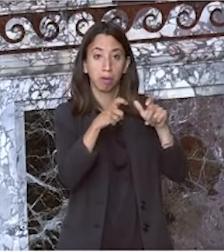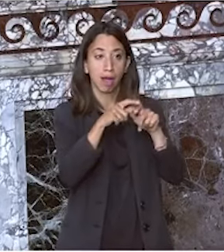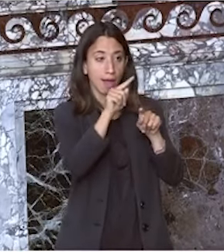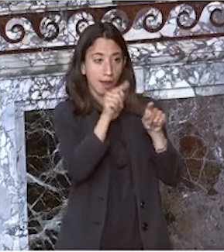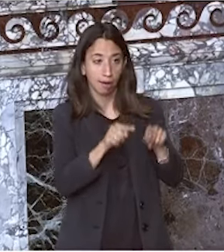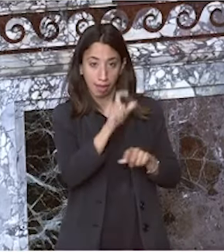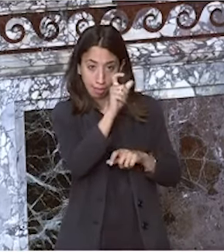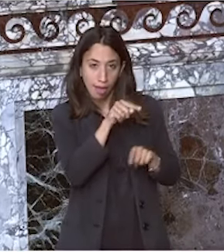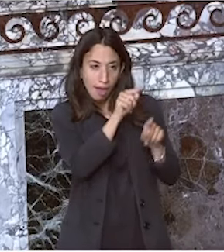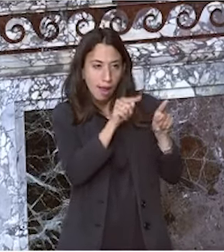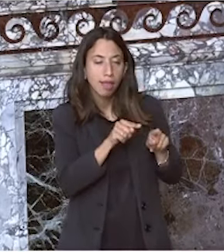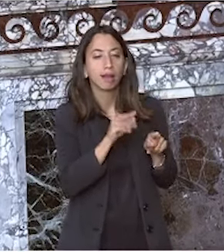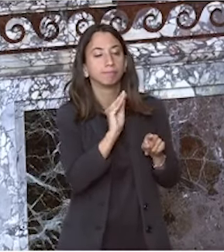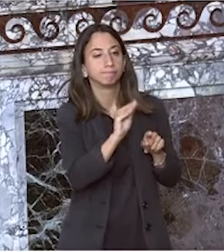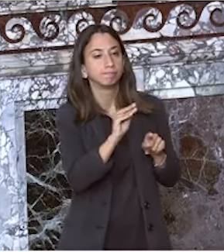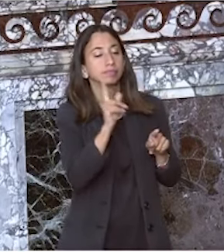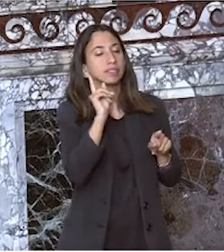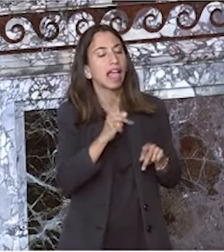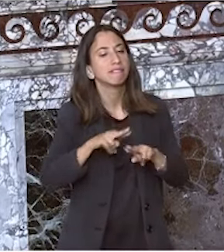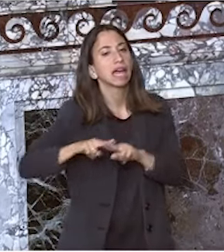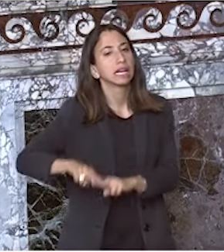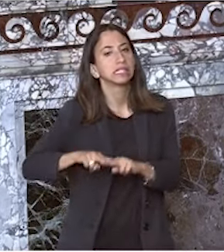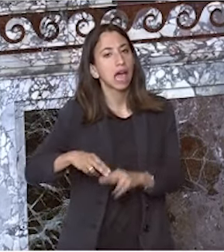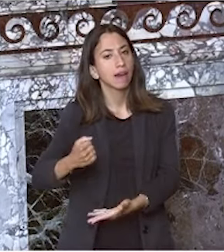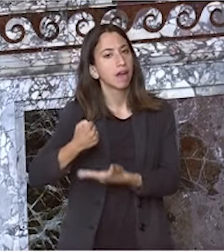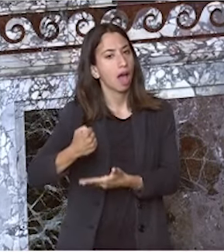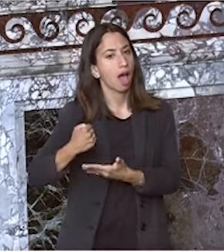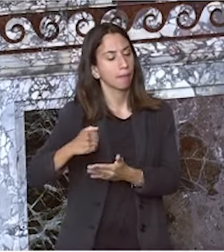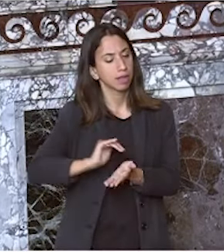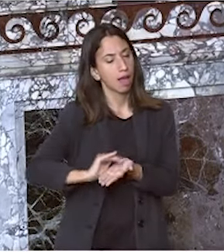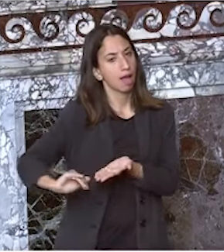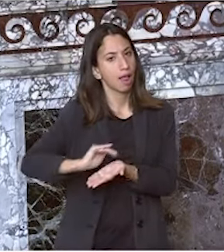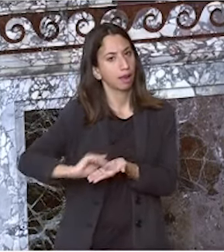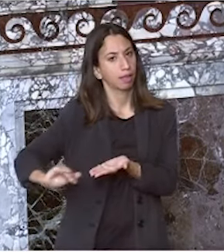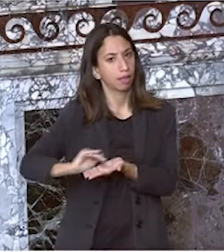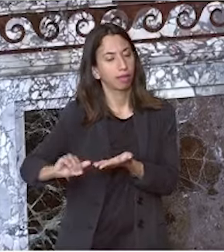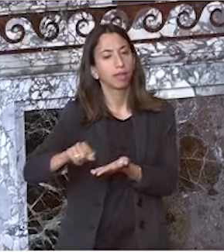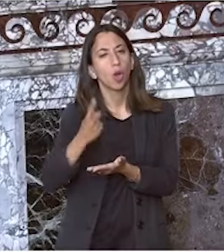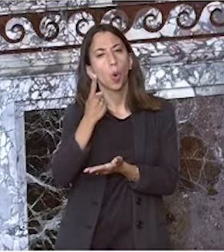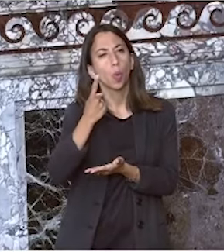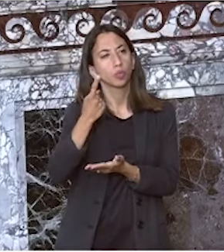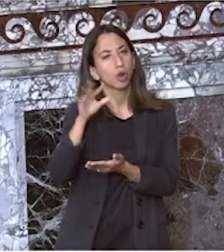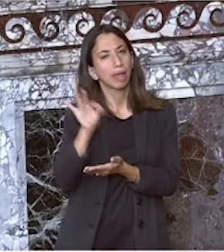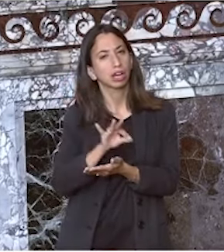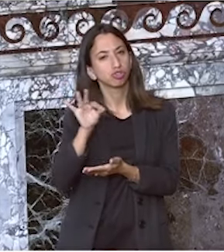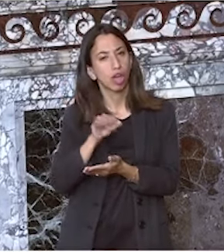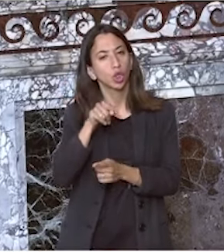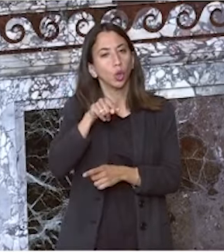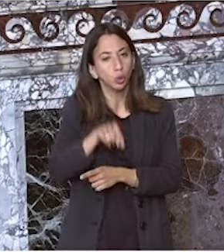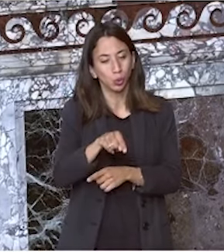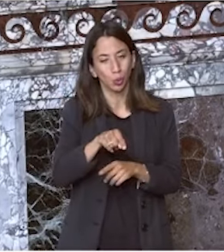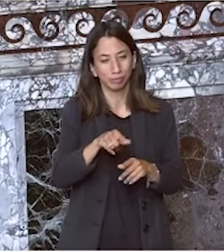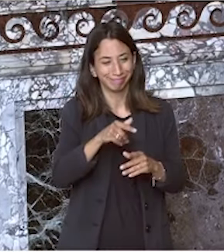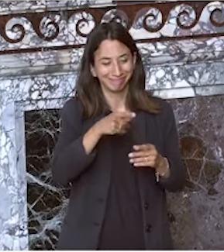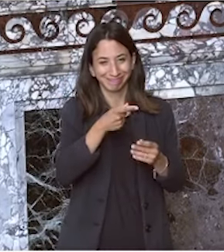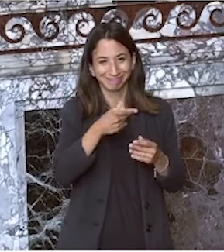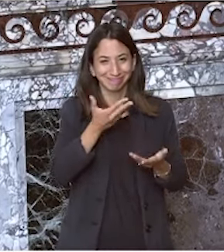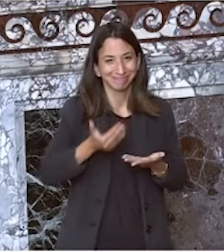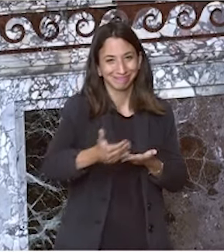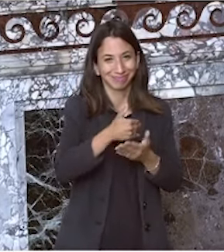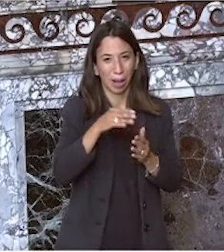la metà del 2025 una riserva di capitale macroprudenziale pari all'1% delle esposizioni domestiche.